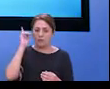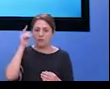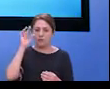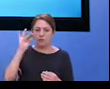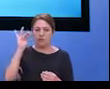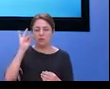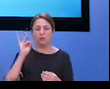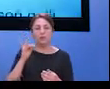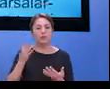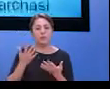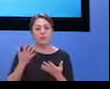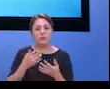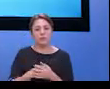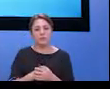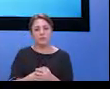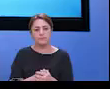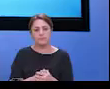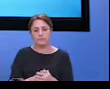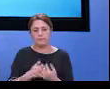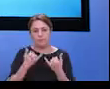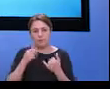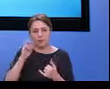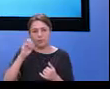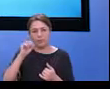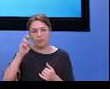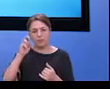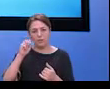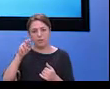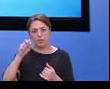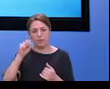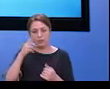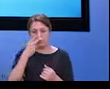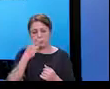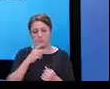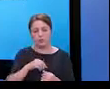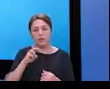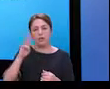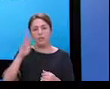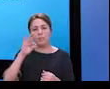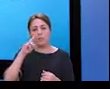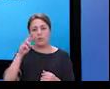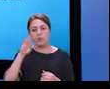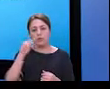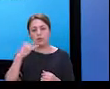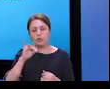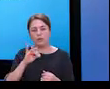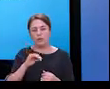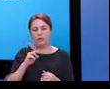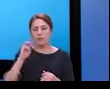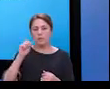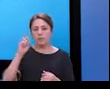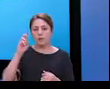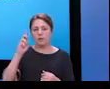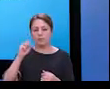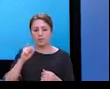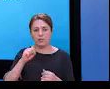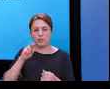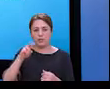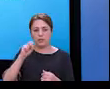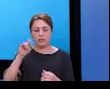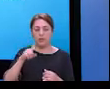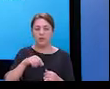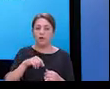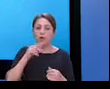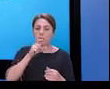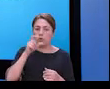bo'yicha. Keling, manbalarni siz bilan bir ko'rib chiqamiz. Moddiy manbalar, insoniyat qo'li bilan yaratgan barcha